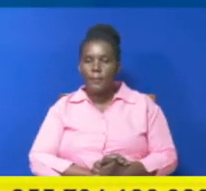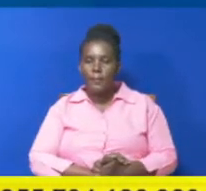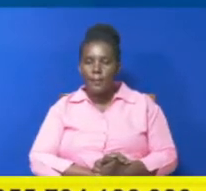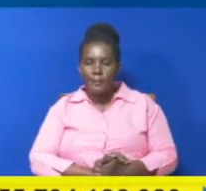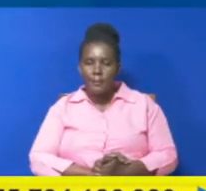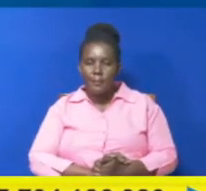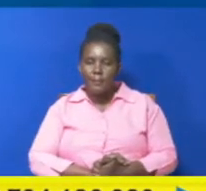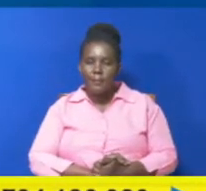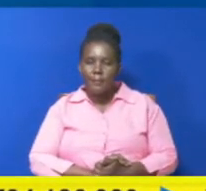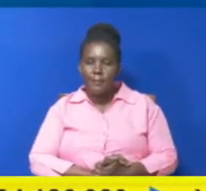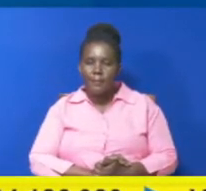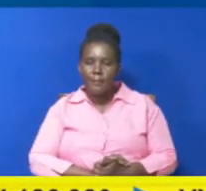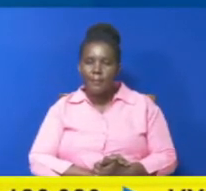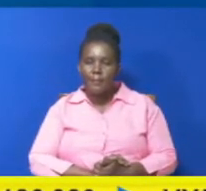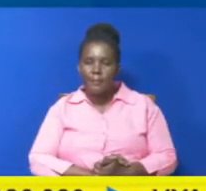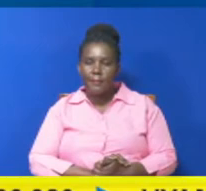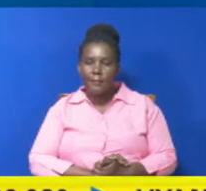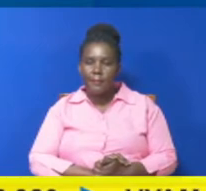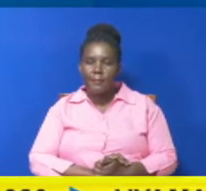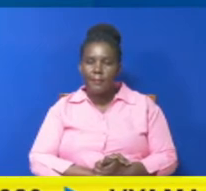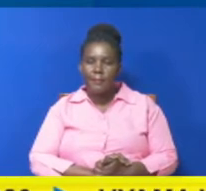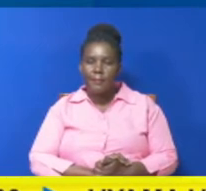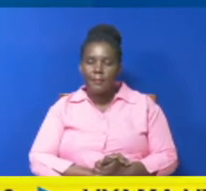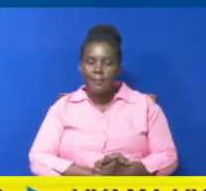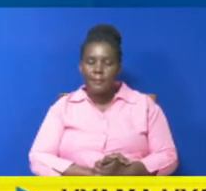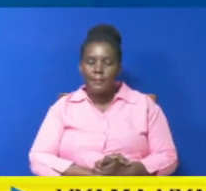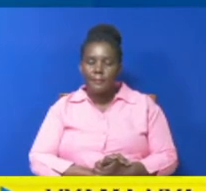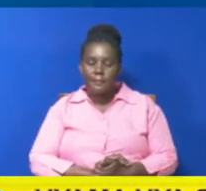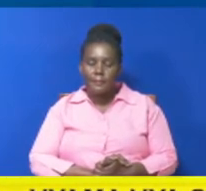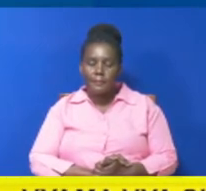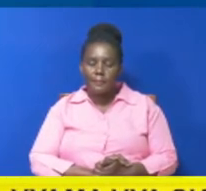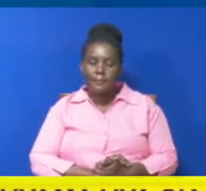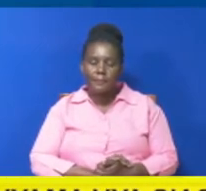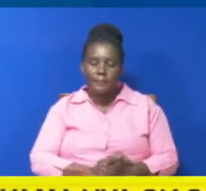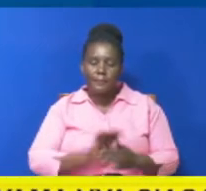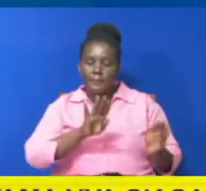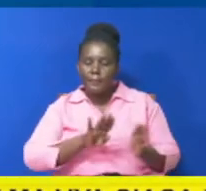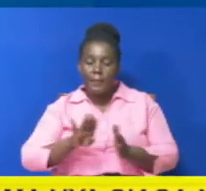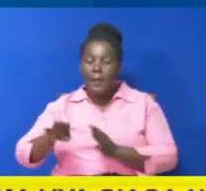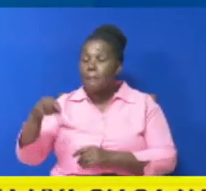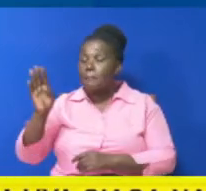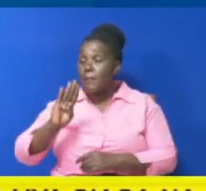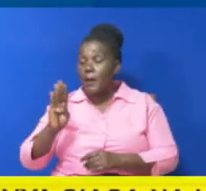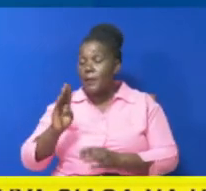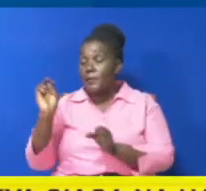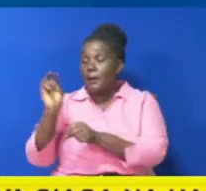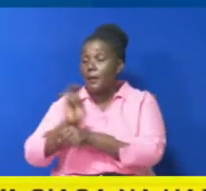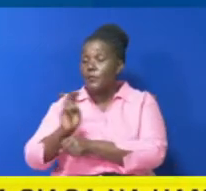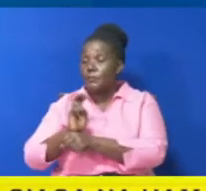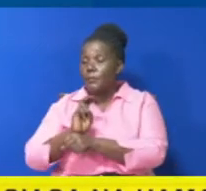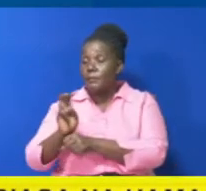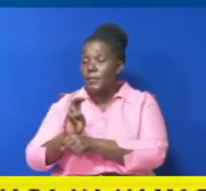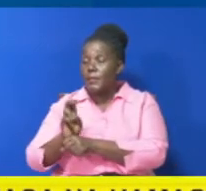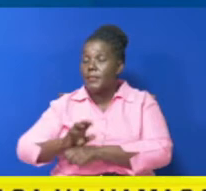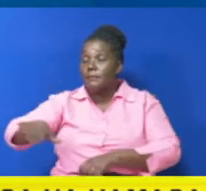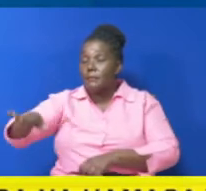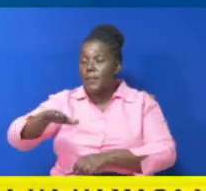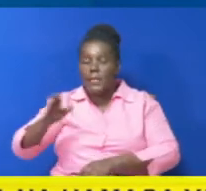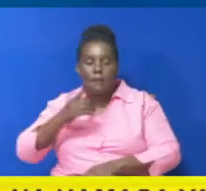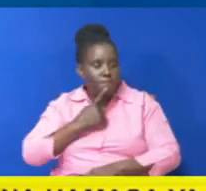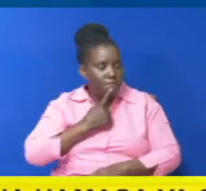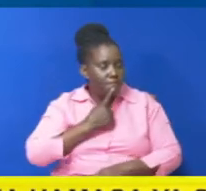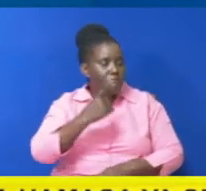Nitakufuata huko huko, kauli yake Bashungwa. Baraza la Taifa la Hifadhi na Usimamizi wa Mazingira NEMKI limepiga